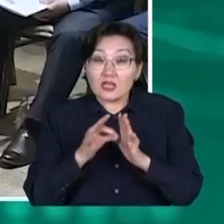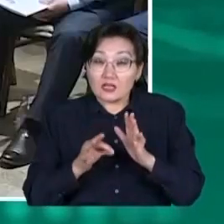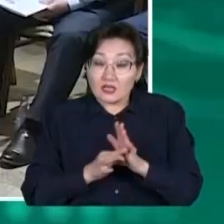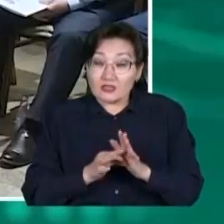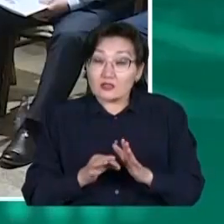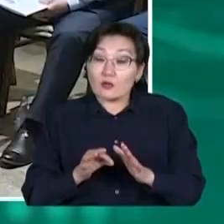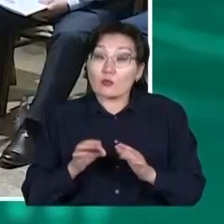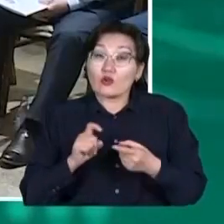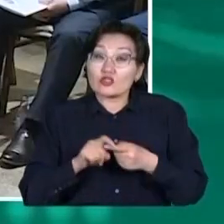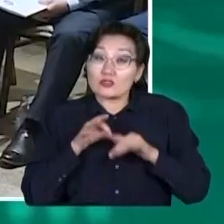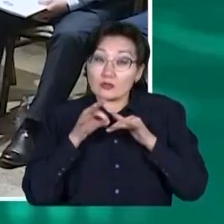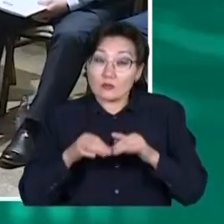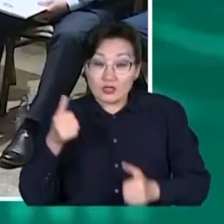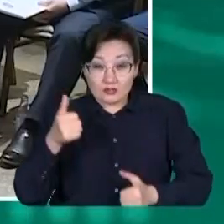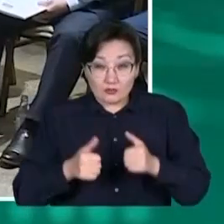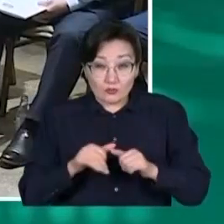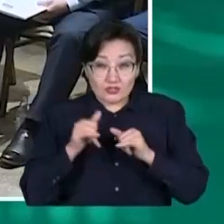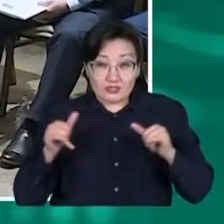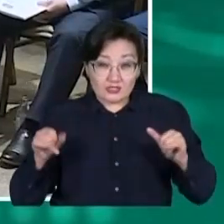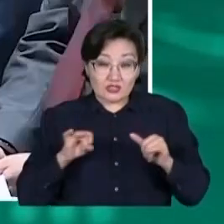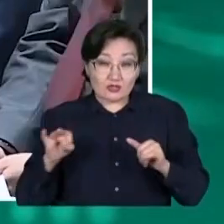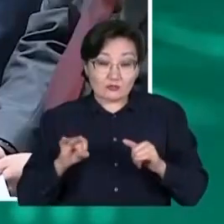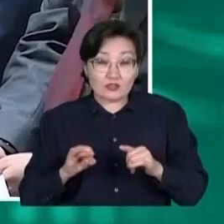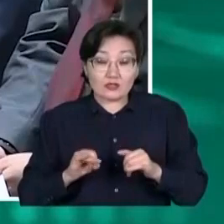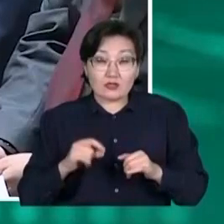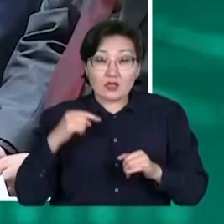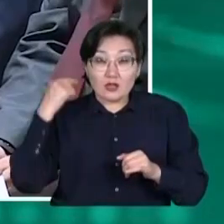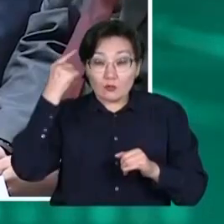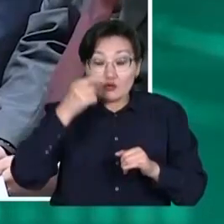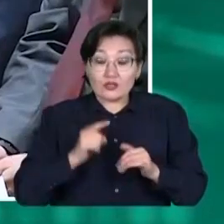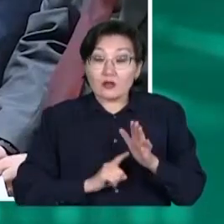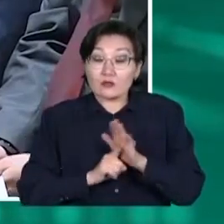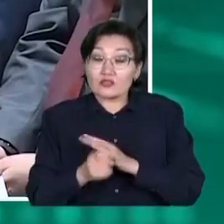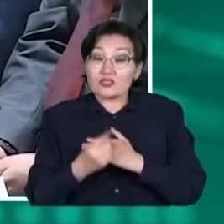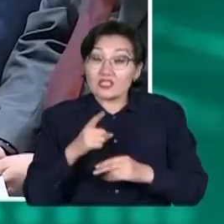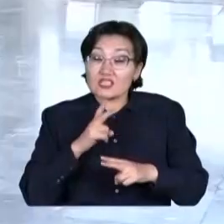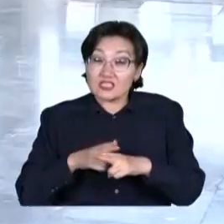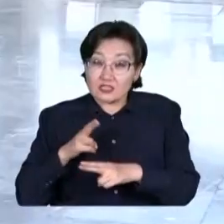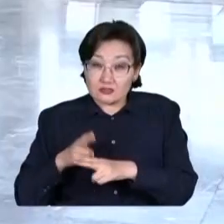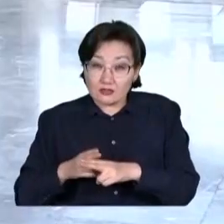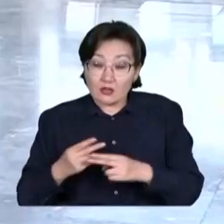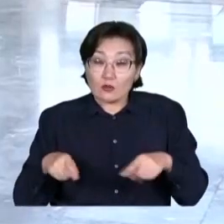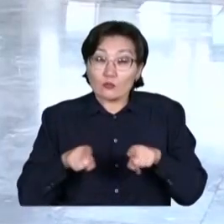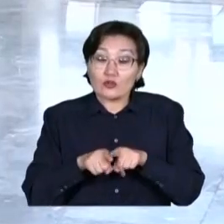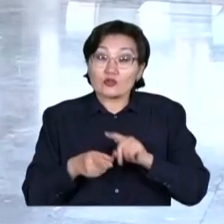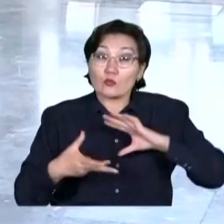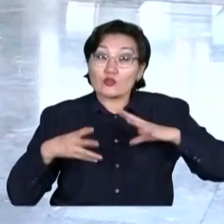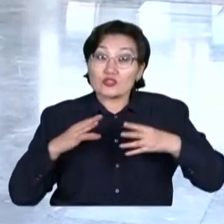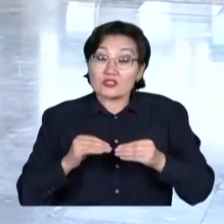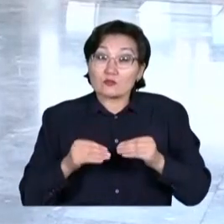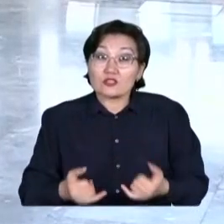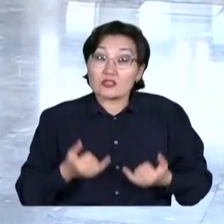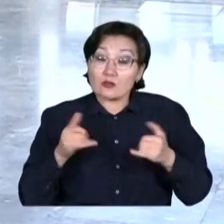жүргізіледі. Осылайша бәсекелестіктің дамуына және жеке бастаманың пайда болуына кедергі келтіреді. Бұл сайып келгенде